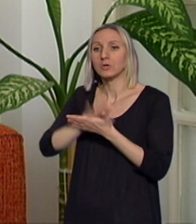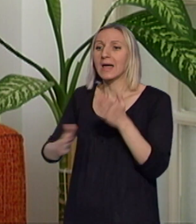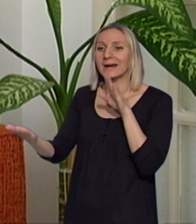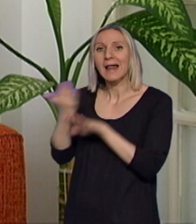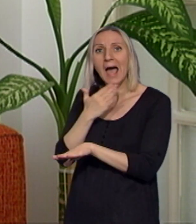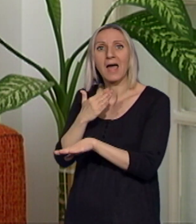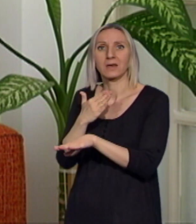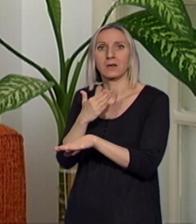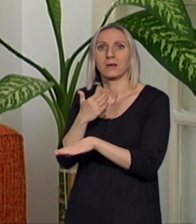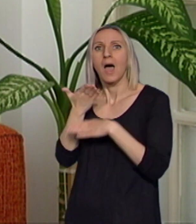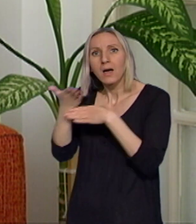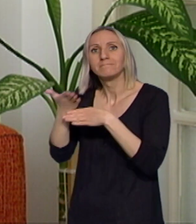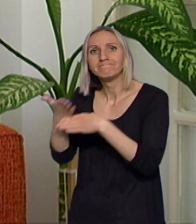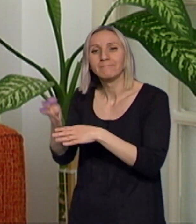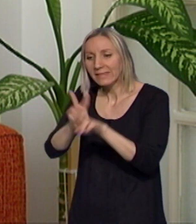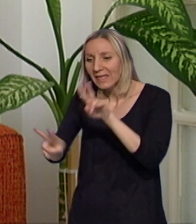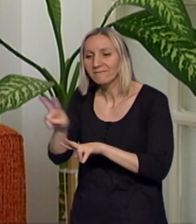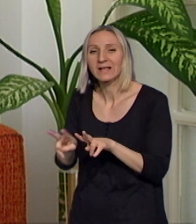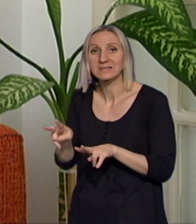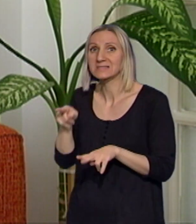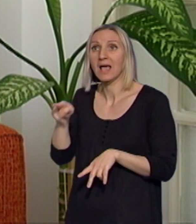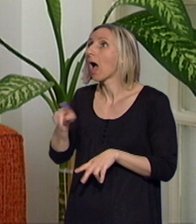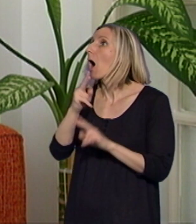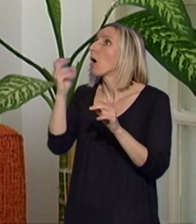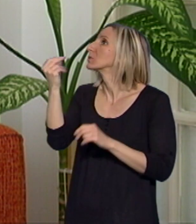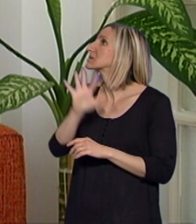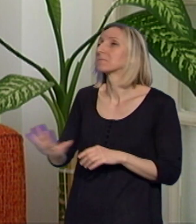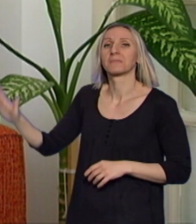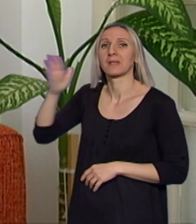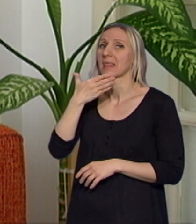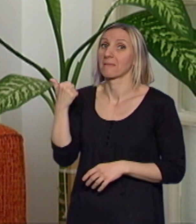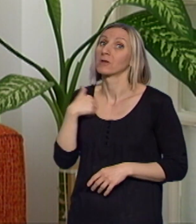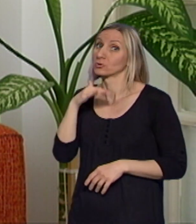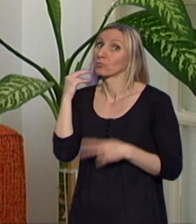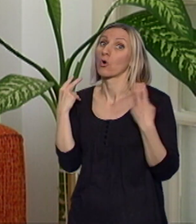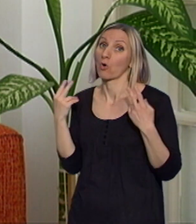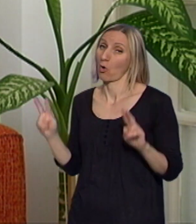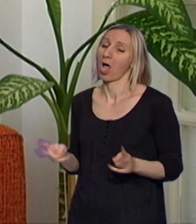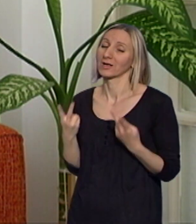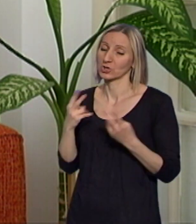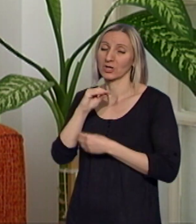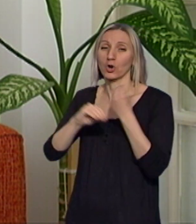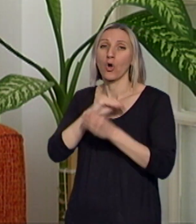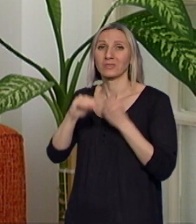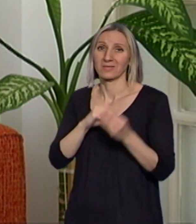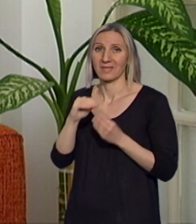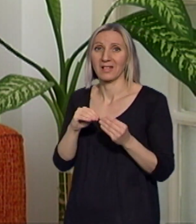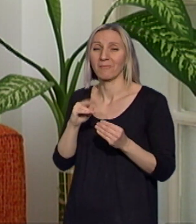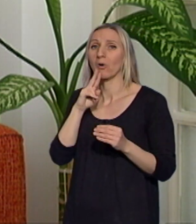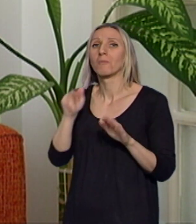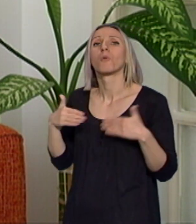intervenciju, čega nema u Srbiji, što će znatno olakšati roditeljima, pre svega mlađe